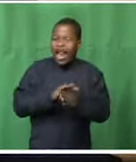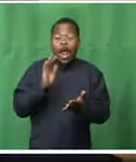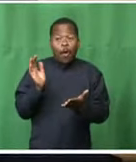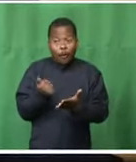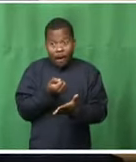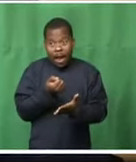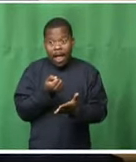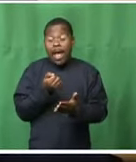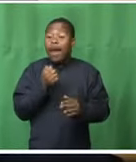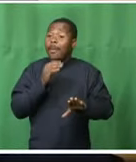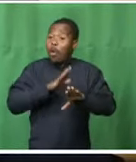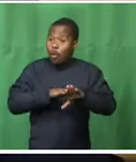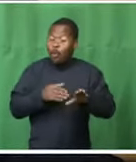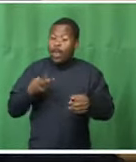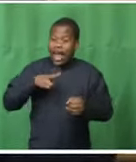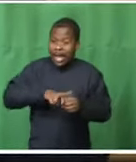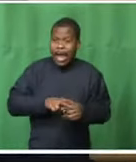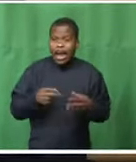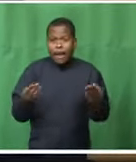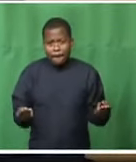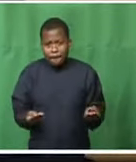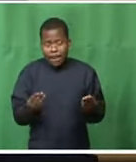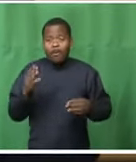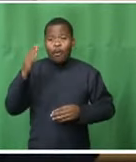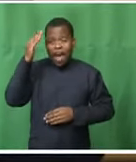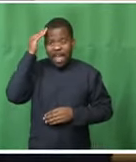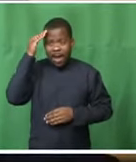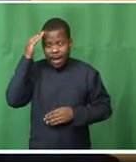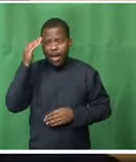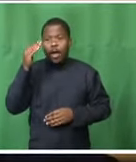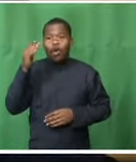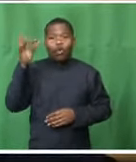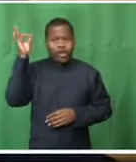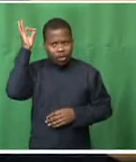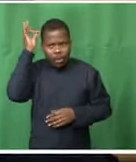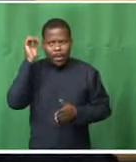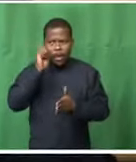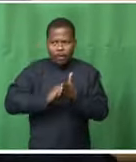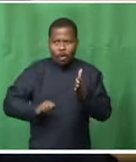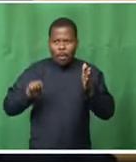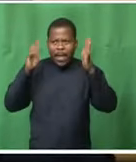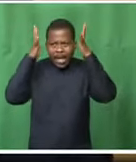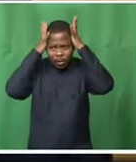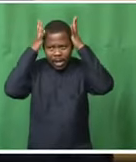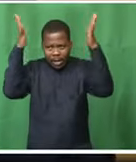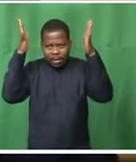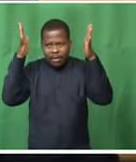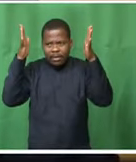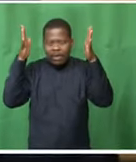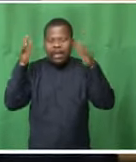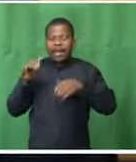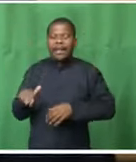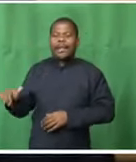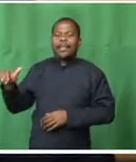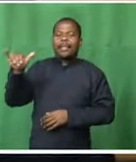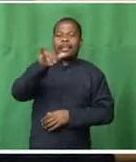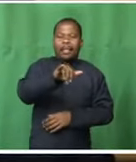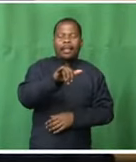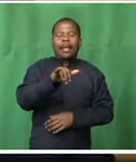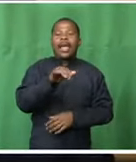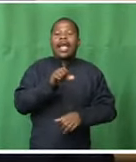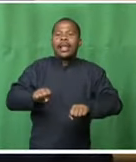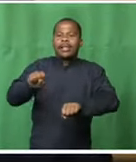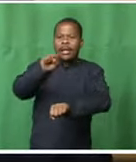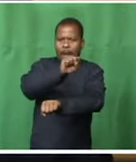abantu bathi ukuthi ingwenyama isukele kangwane iyeda la yatokhuluma nalabo somabhizinisi la ukhumbule emakhaya